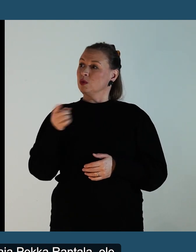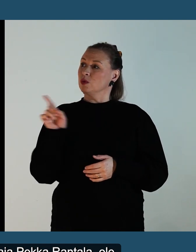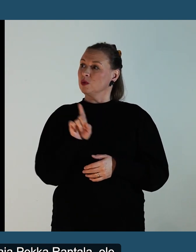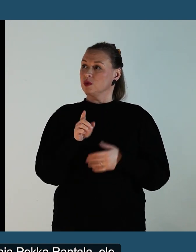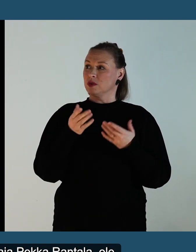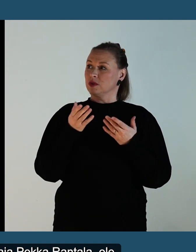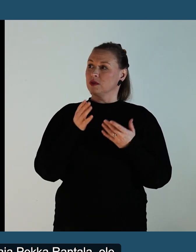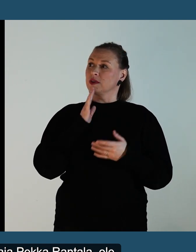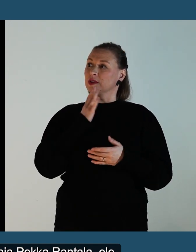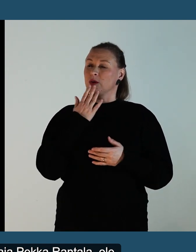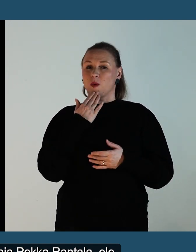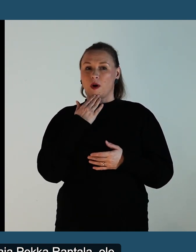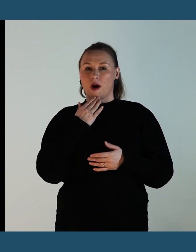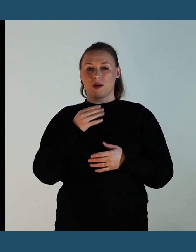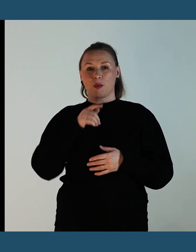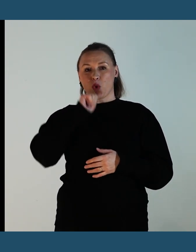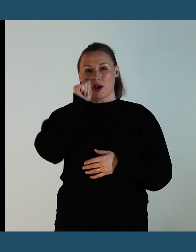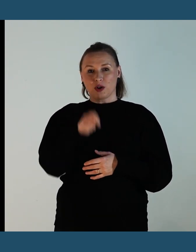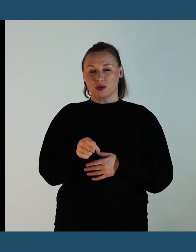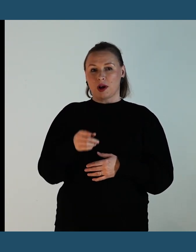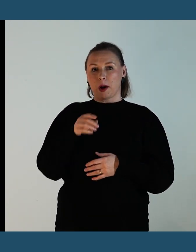Pekka Rantala, ole hyvä.